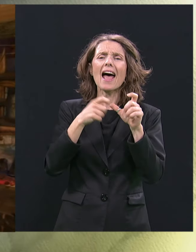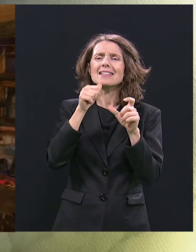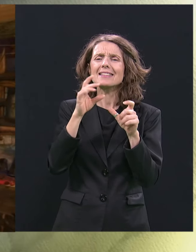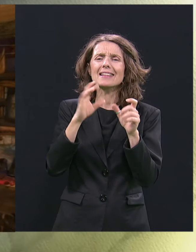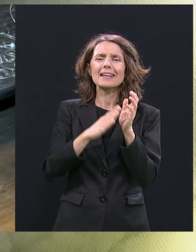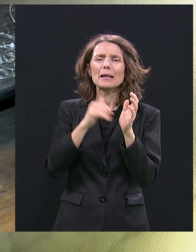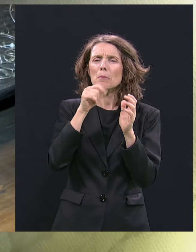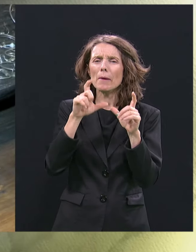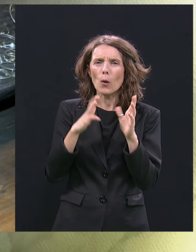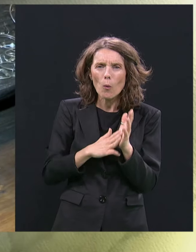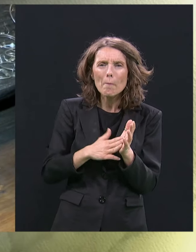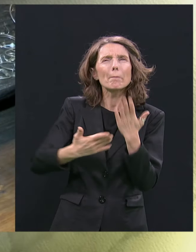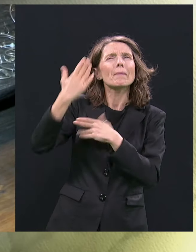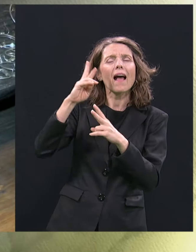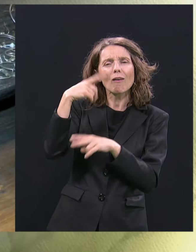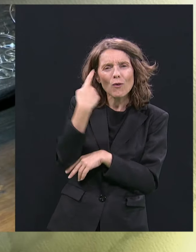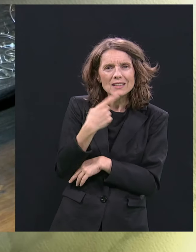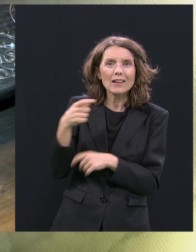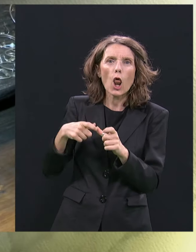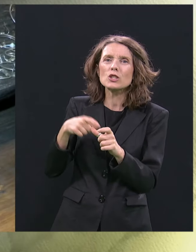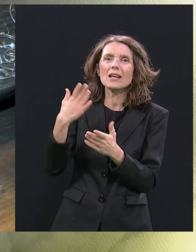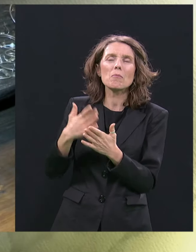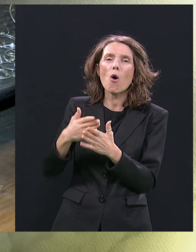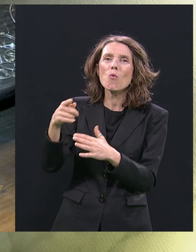naravno neiscrpan izvor inspiracije.